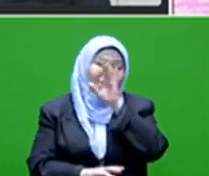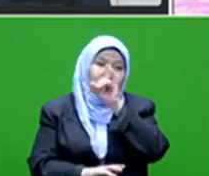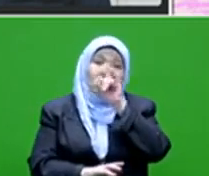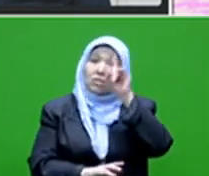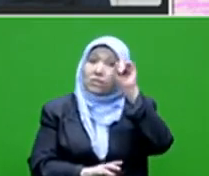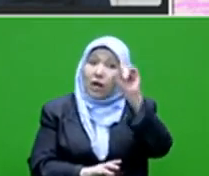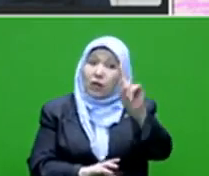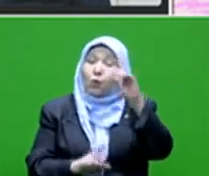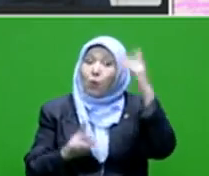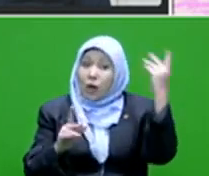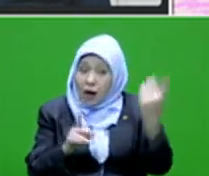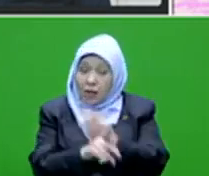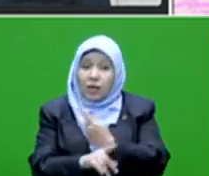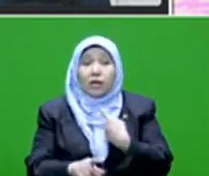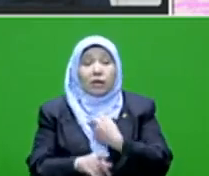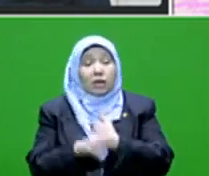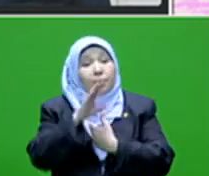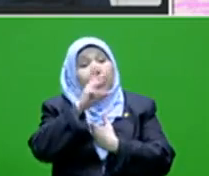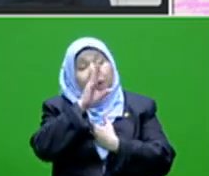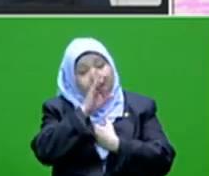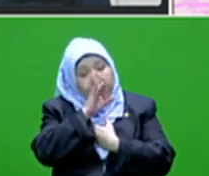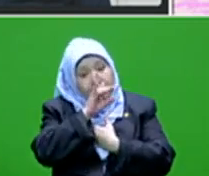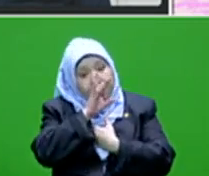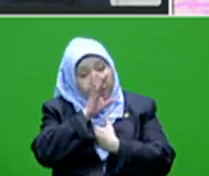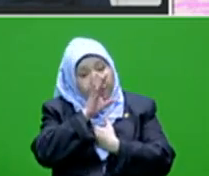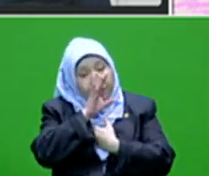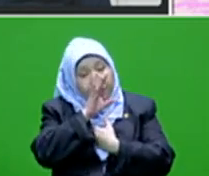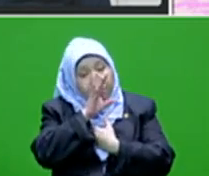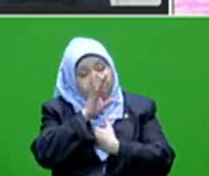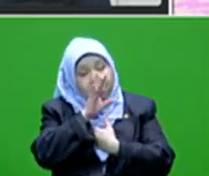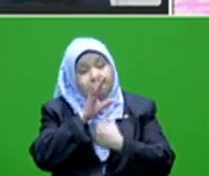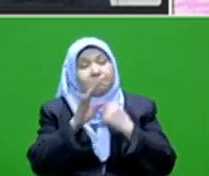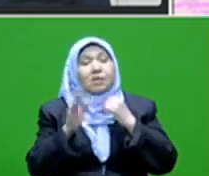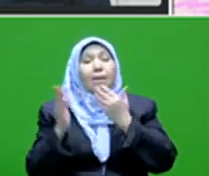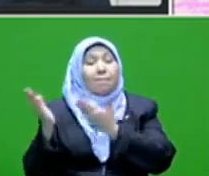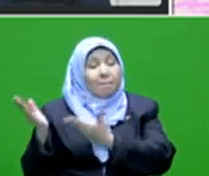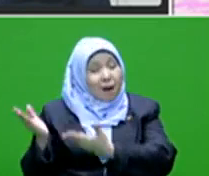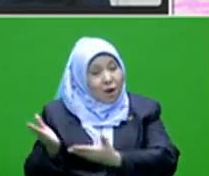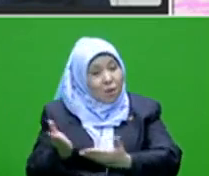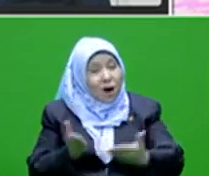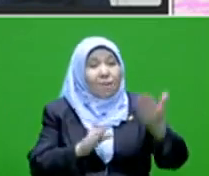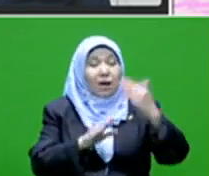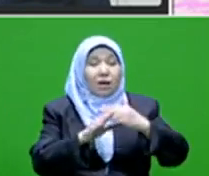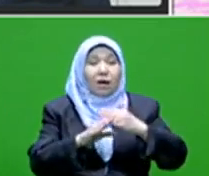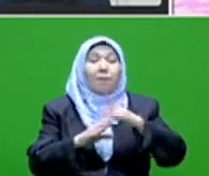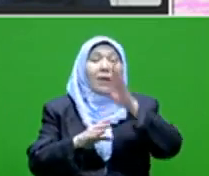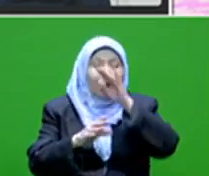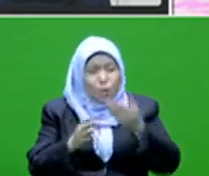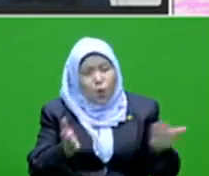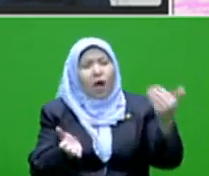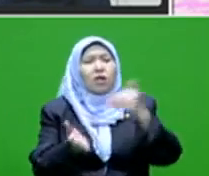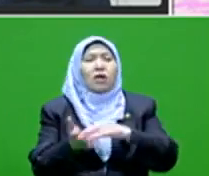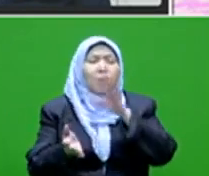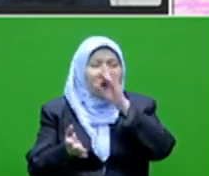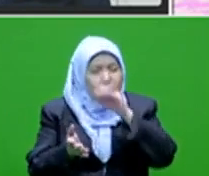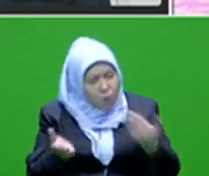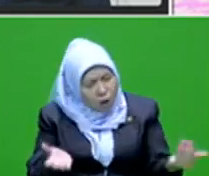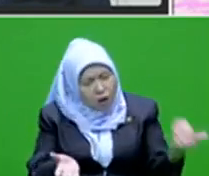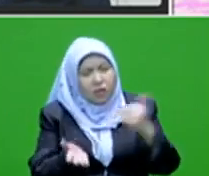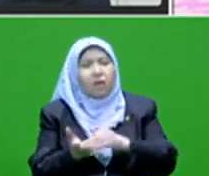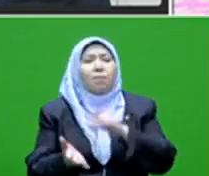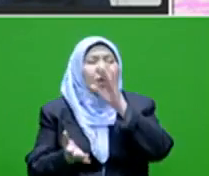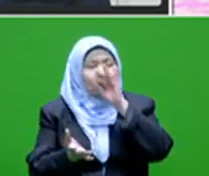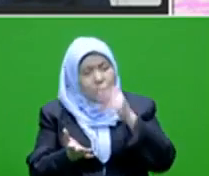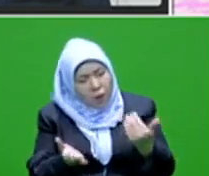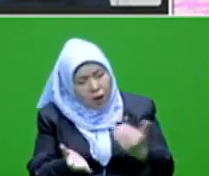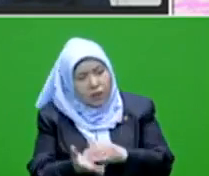Sekali kita menipu, dia akan bawa kepada menipu kali kedua. Dia akan bawa menipu